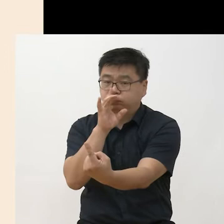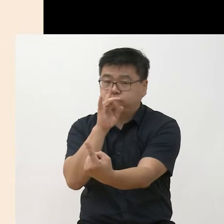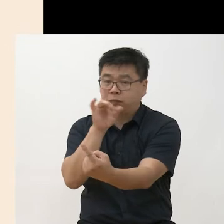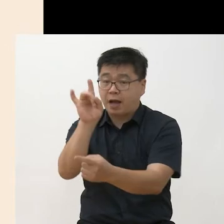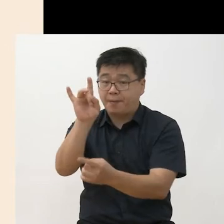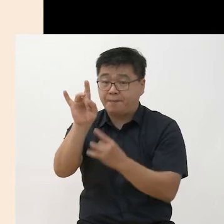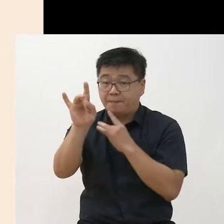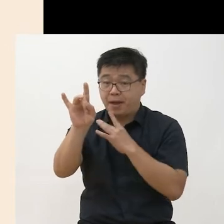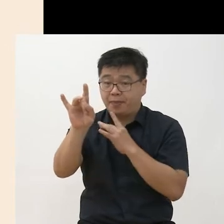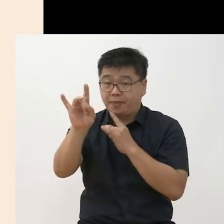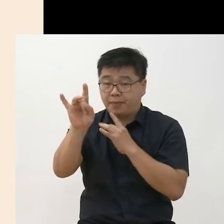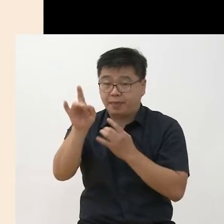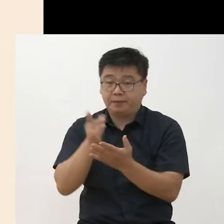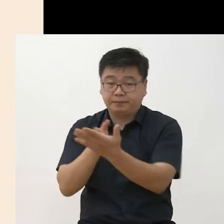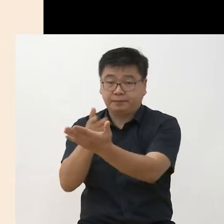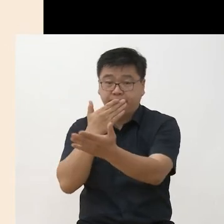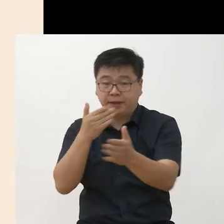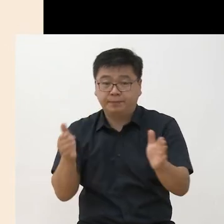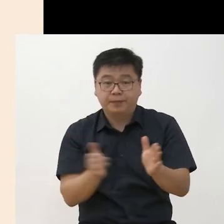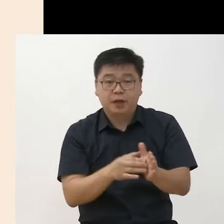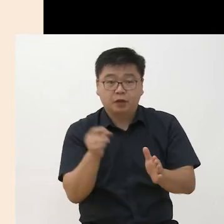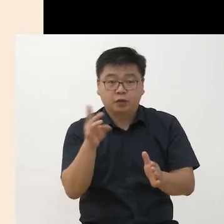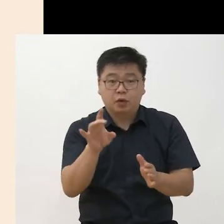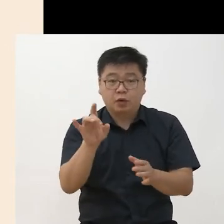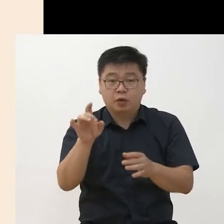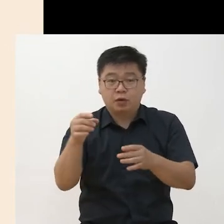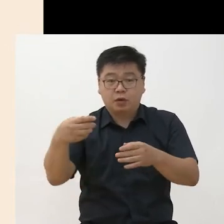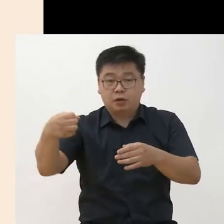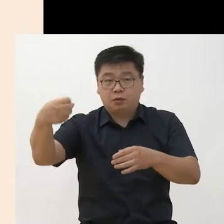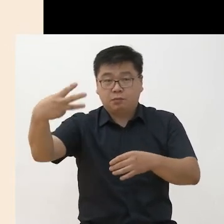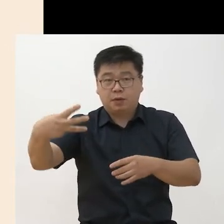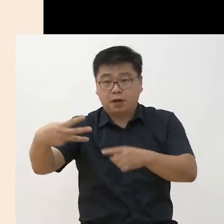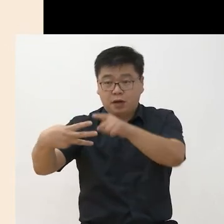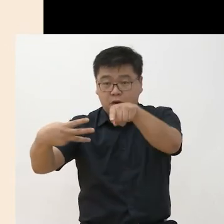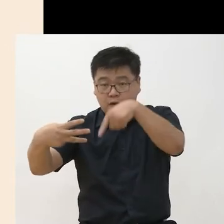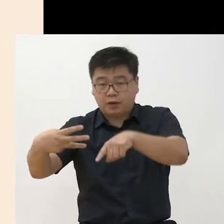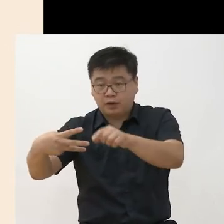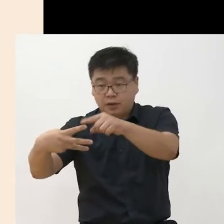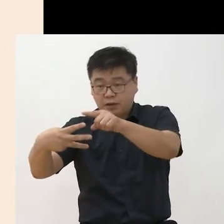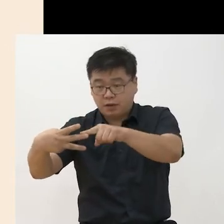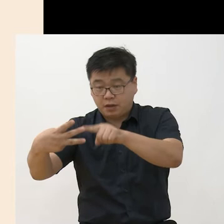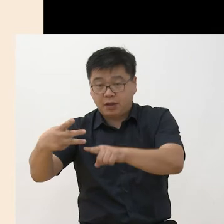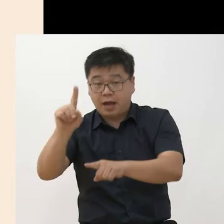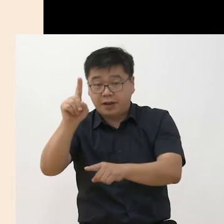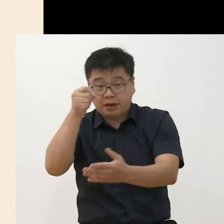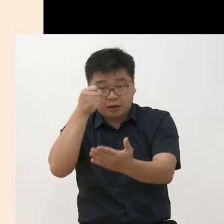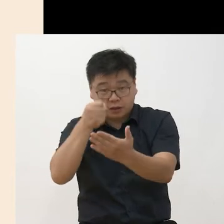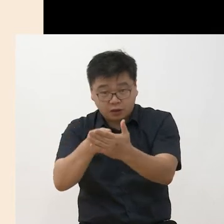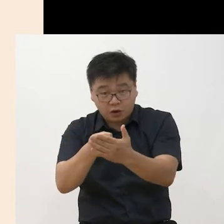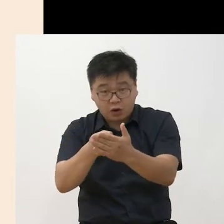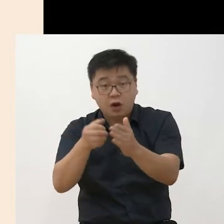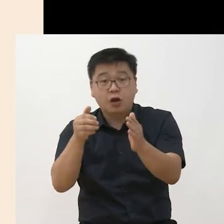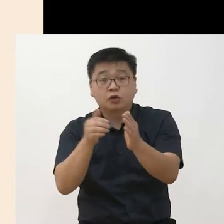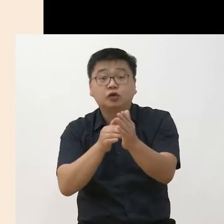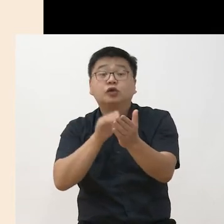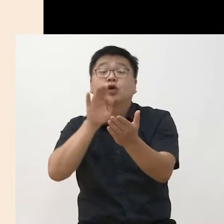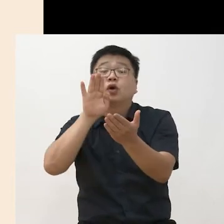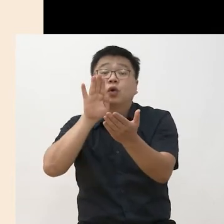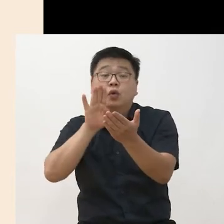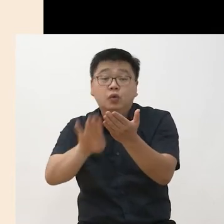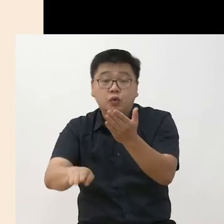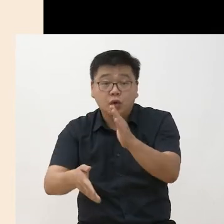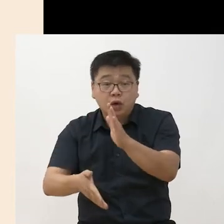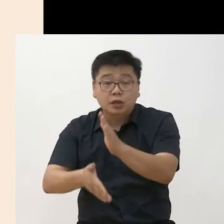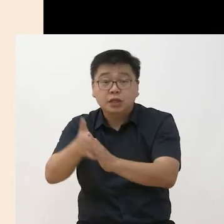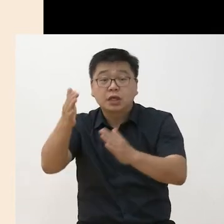그리고 각 분야별로 한 분야를 선택하신 다음에 방문 시설은